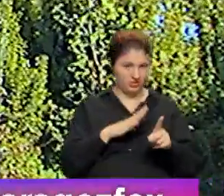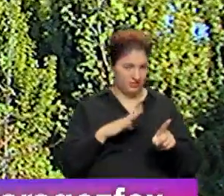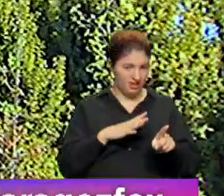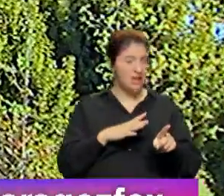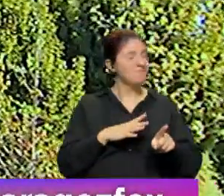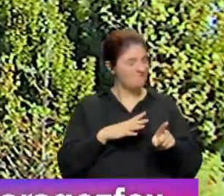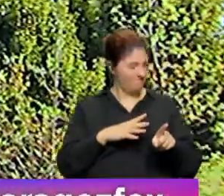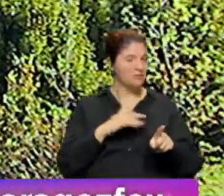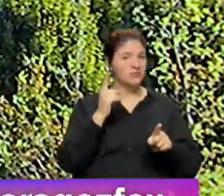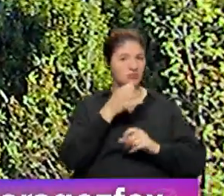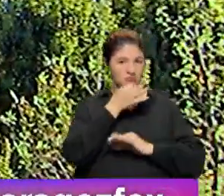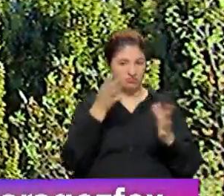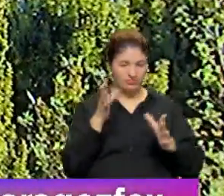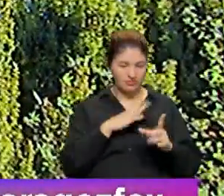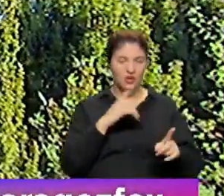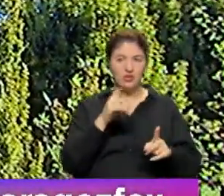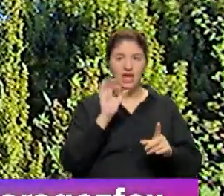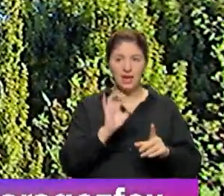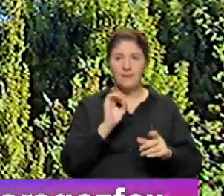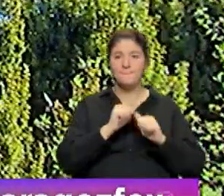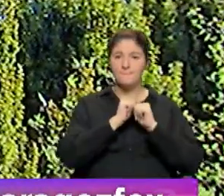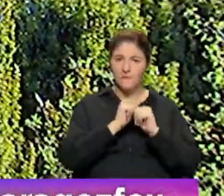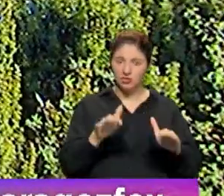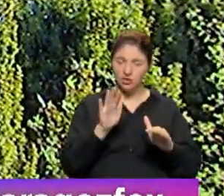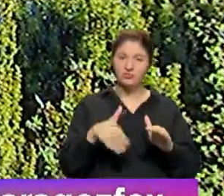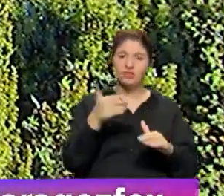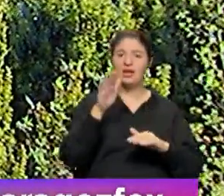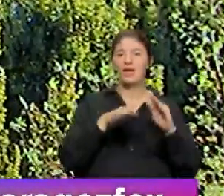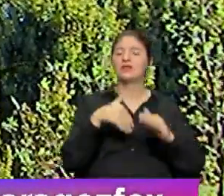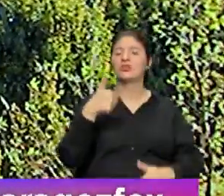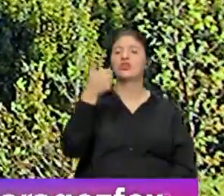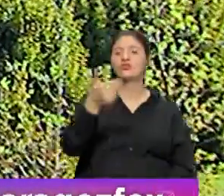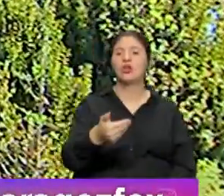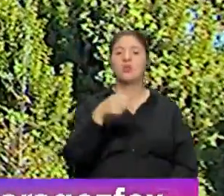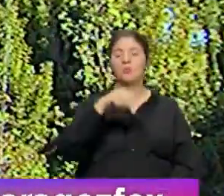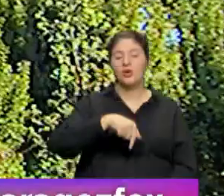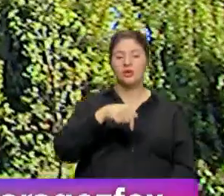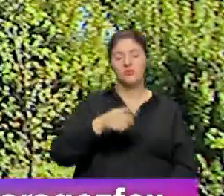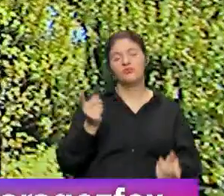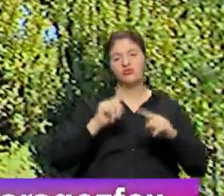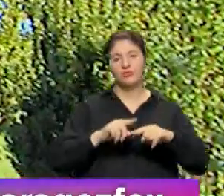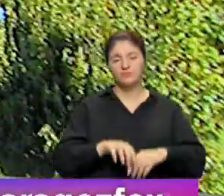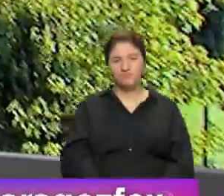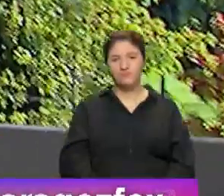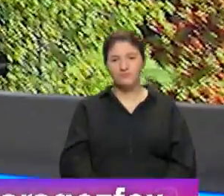var bir duyurusu var Onu hemen paylaşalım Reklamların ardından burada